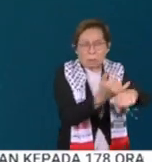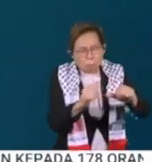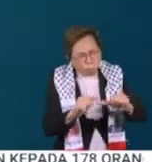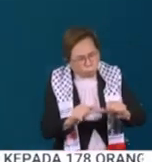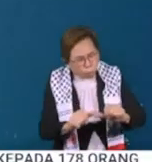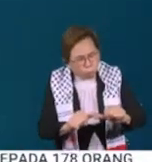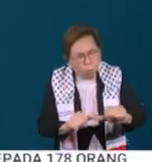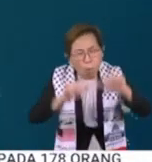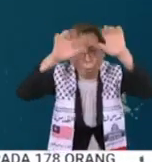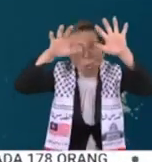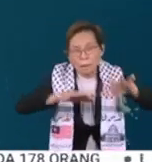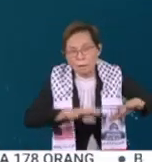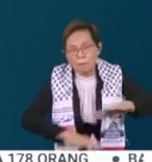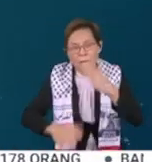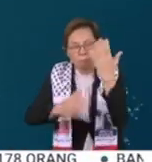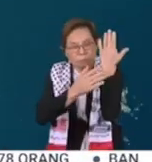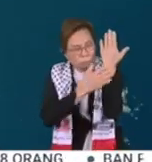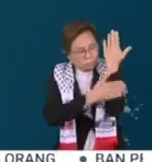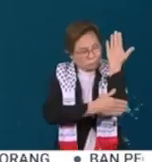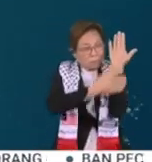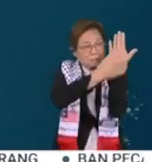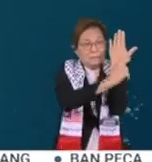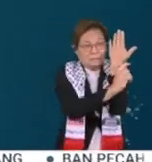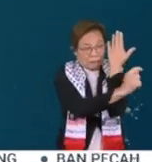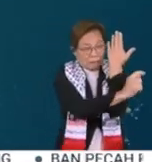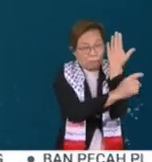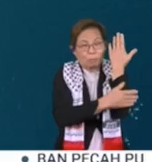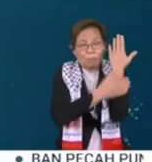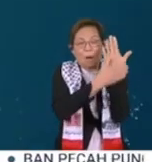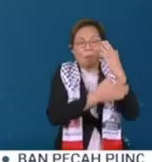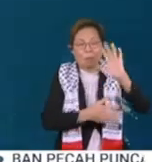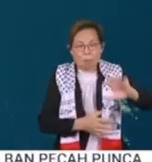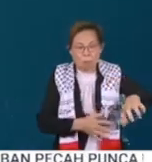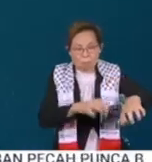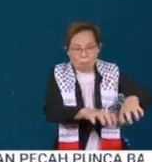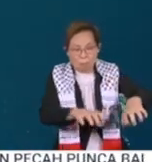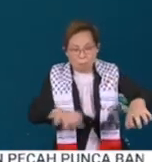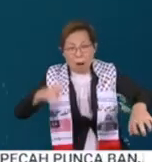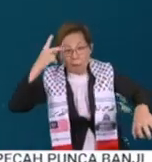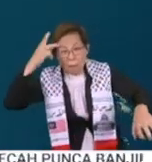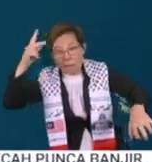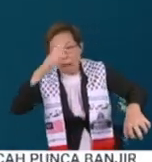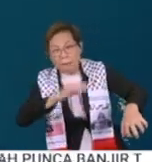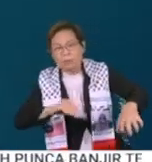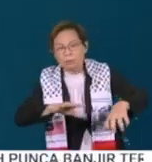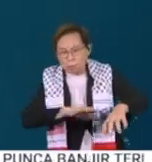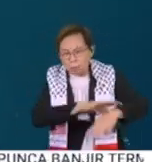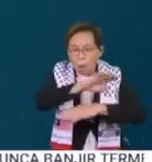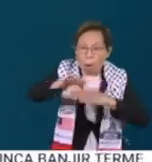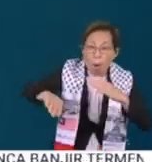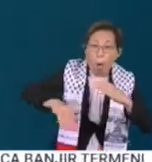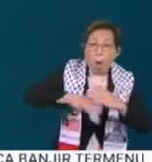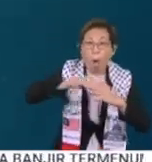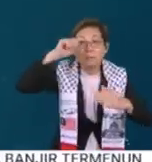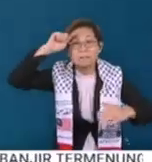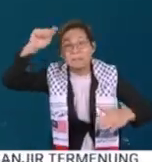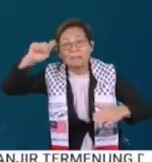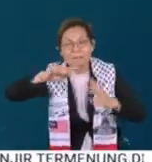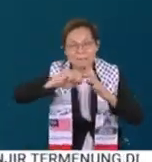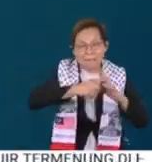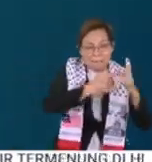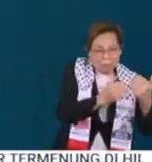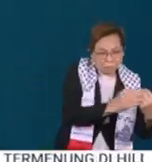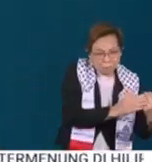berturut-turut di sekitar pantai timur, melibatkan beberapa jajahan di negeri Kelantan dan juga di seluruh Terengganu bermula pada hari